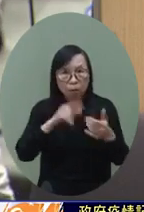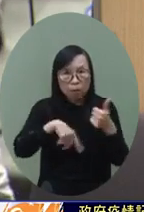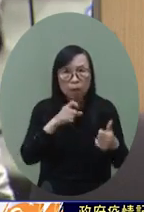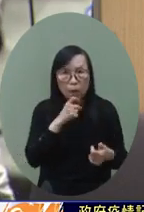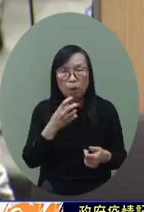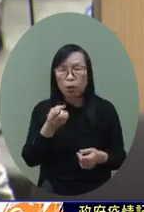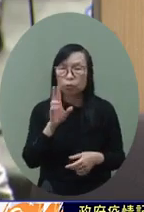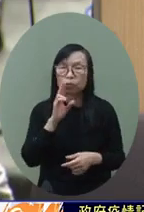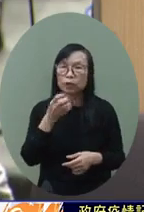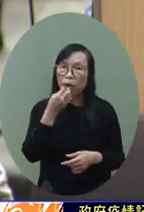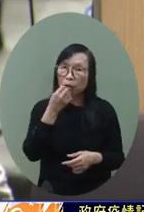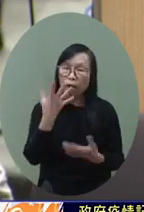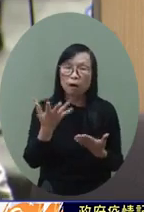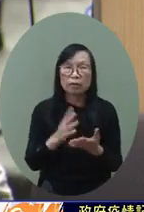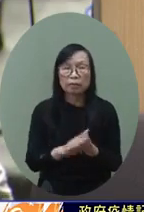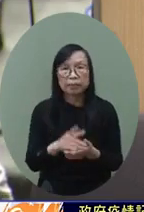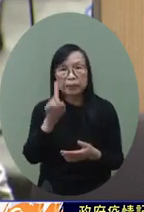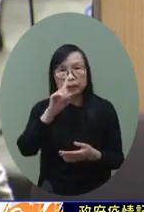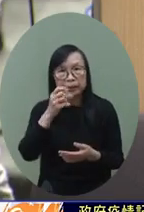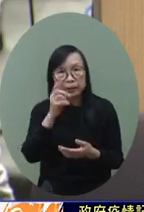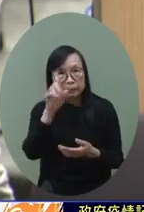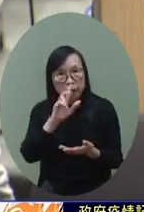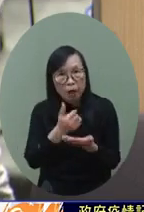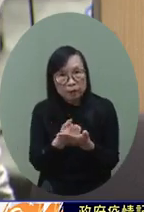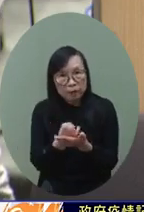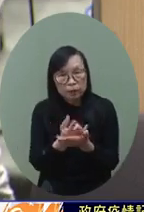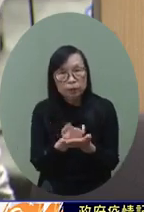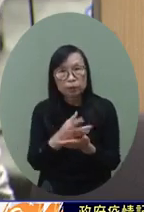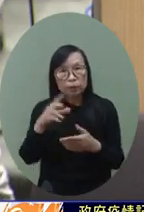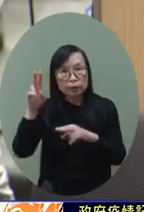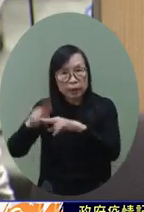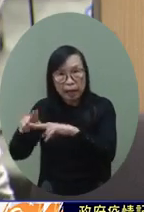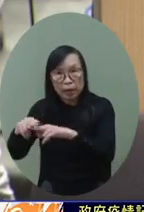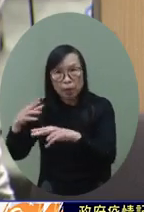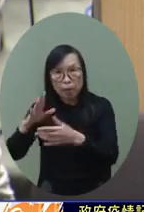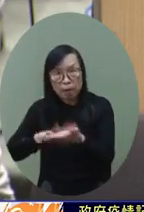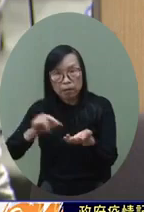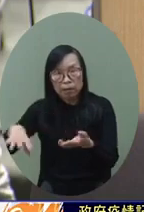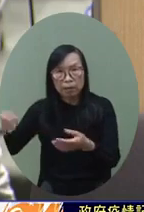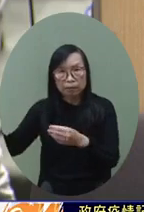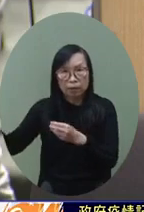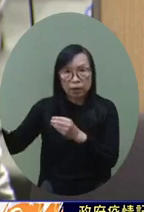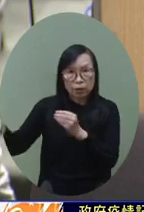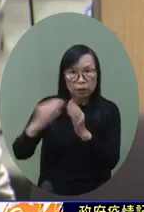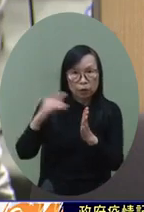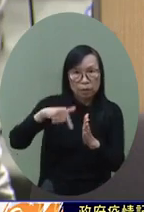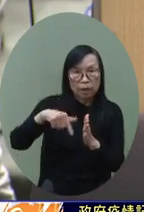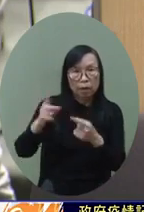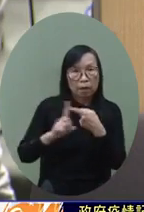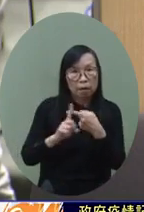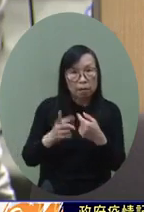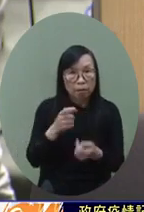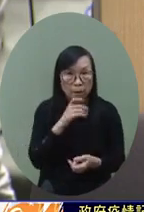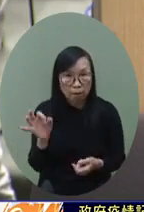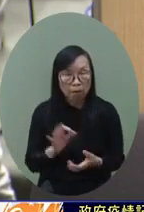香港嗰方面咧，當局係點樣評估咧？即係依啲內地嗰個疫情會唔會流入香港嘅風險啦？咁同埋一